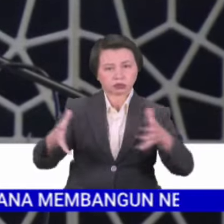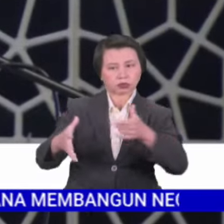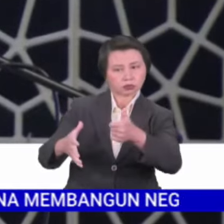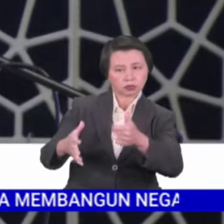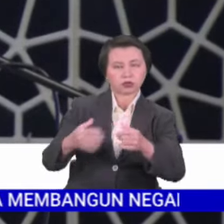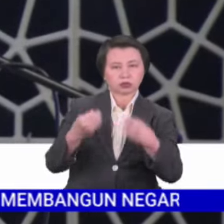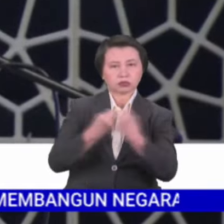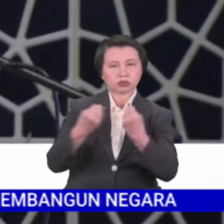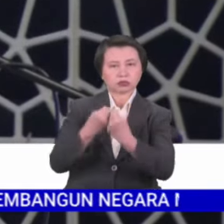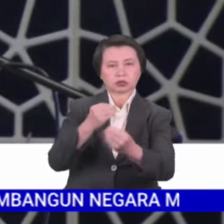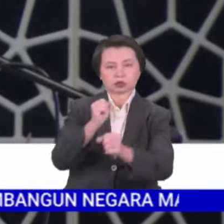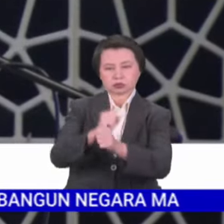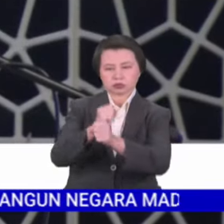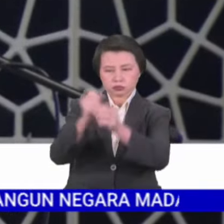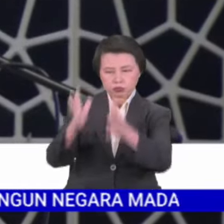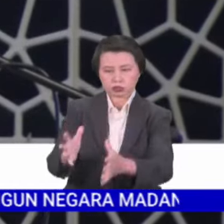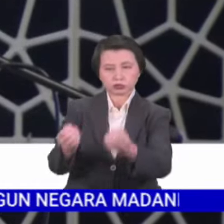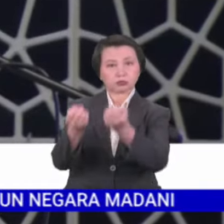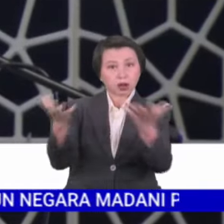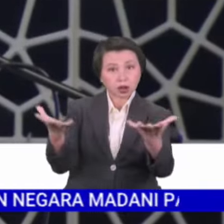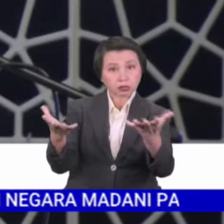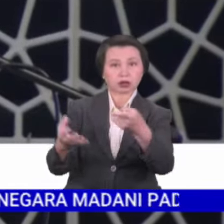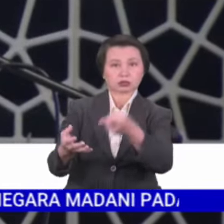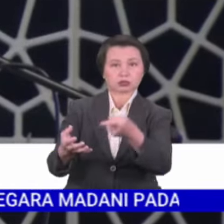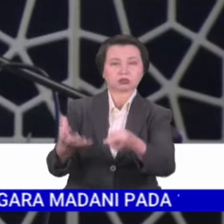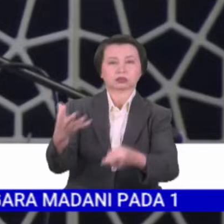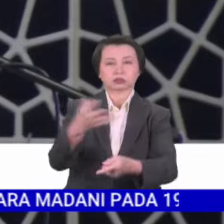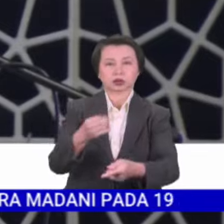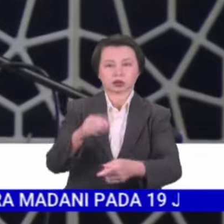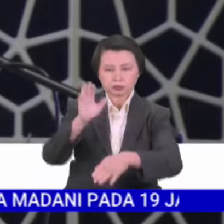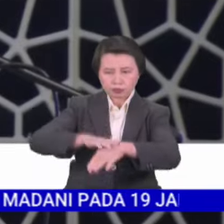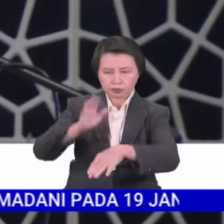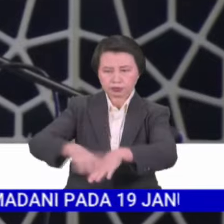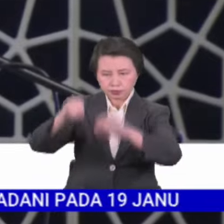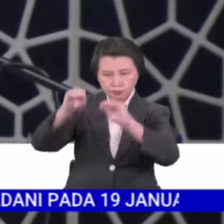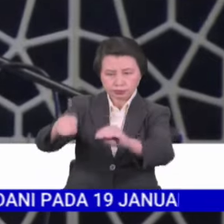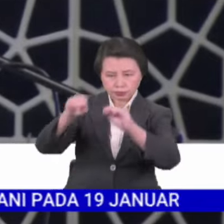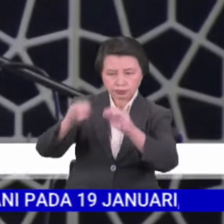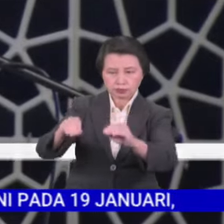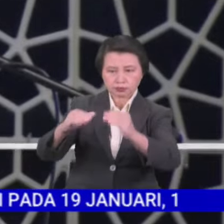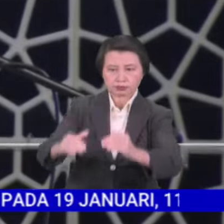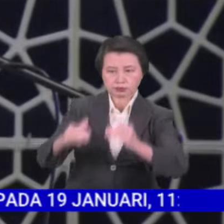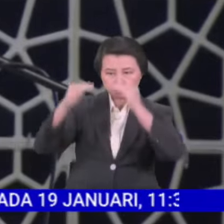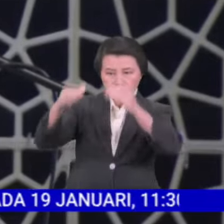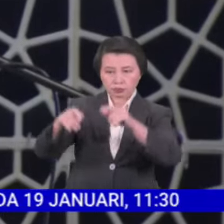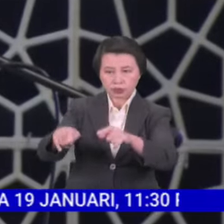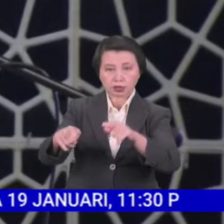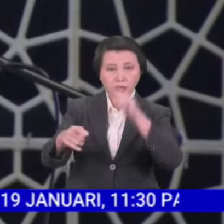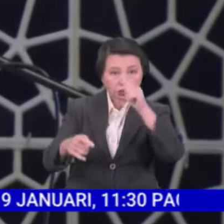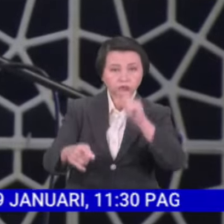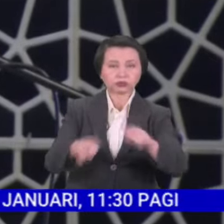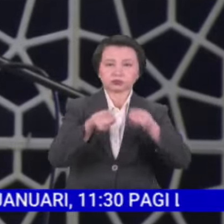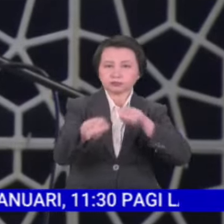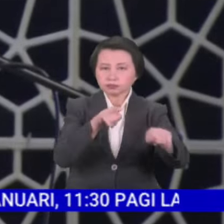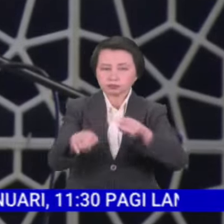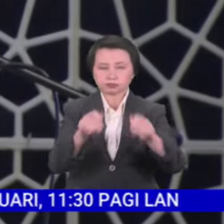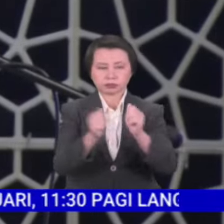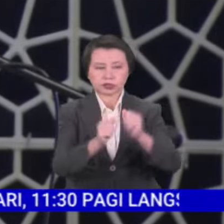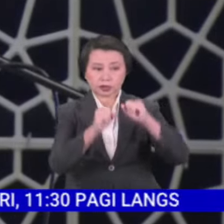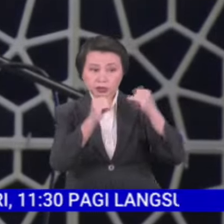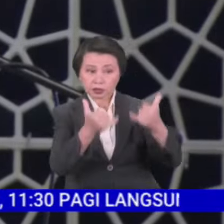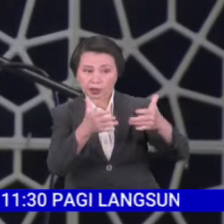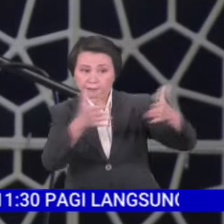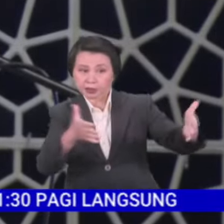melibatkan jumlah pekerja yang besar. Dan mengajak mereka, mengangkat keupayaan mereka untuk bersaing dengan